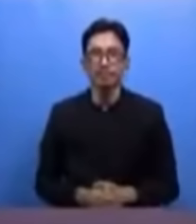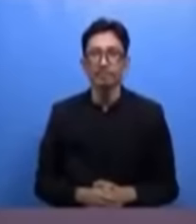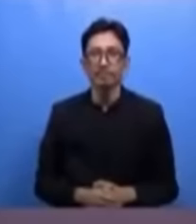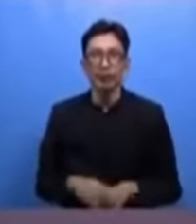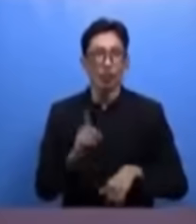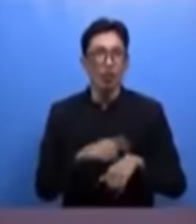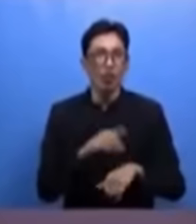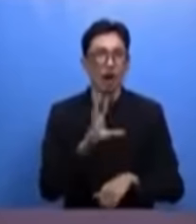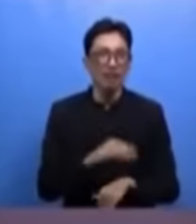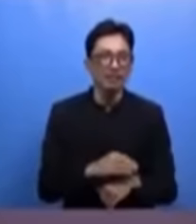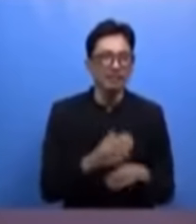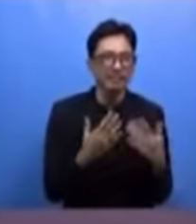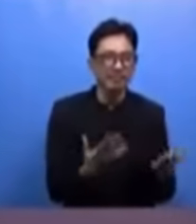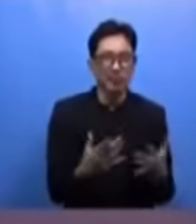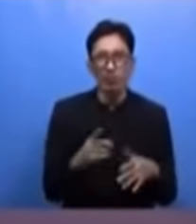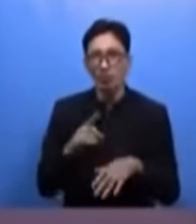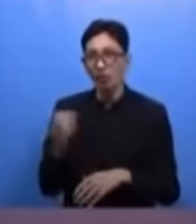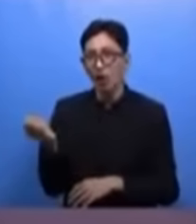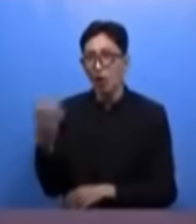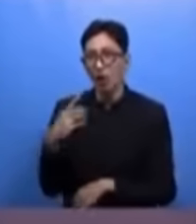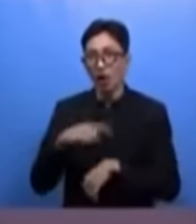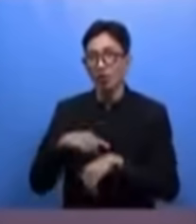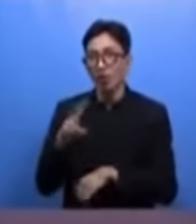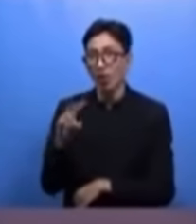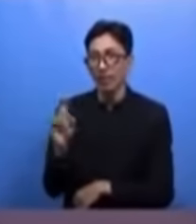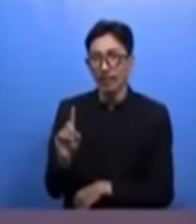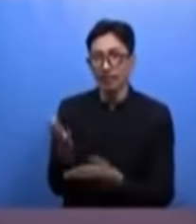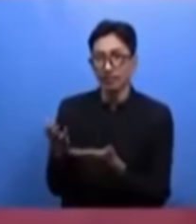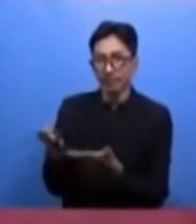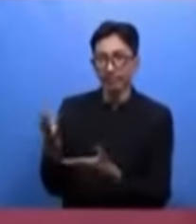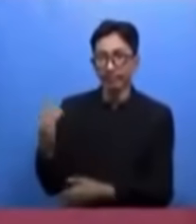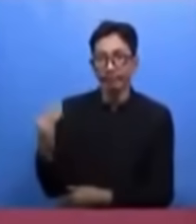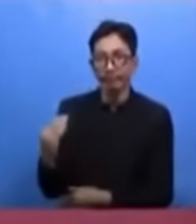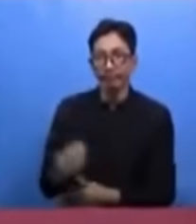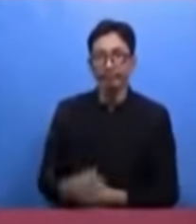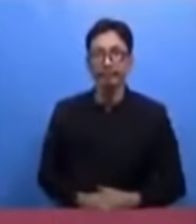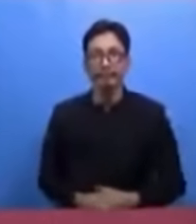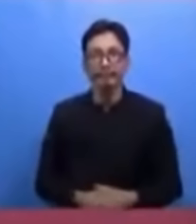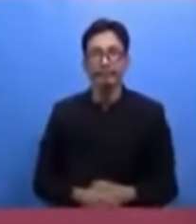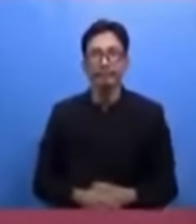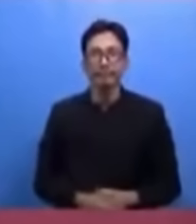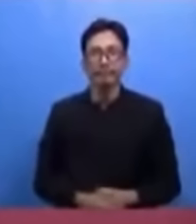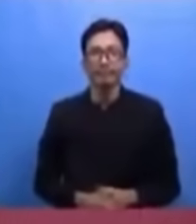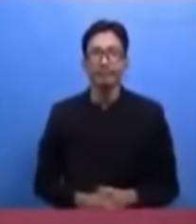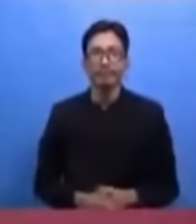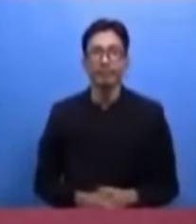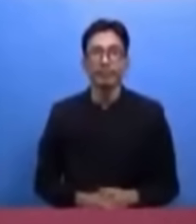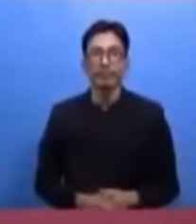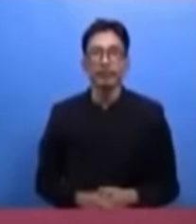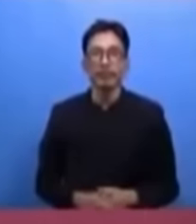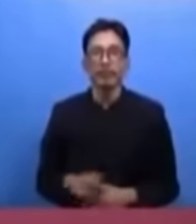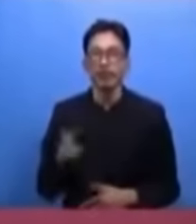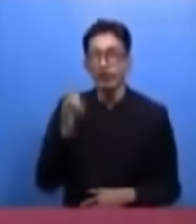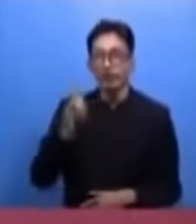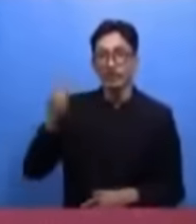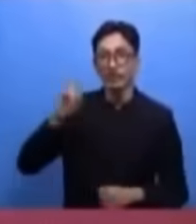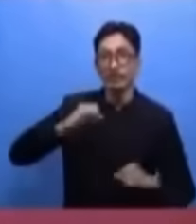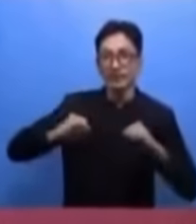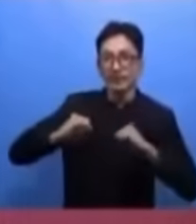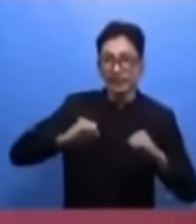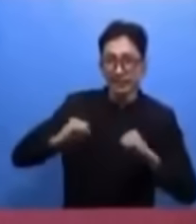wakil gubernur 1. Waktu Anda 2 menit, hitung mundur dimulai saat Anda berbicara. Visi misi gubernur dan wakil